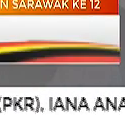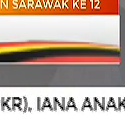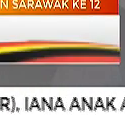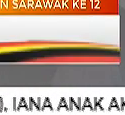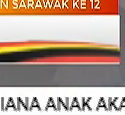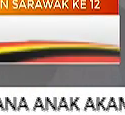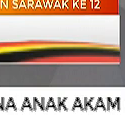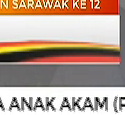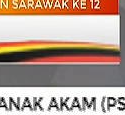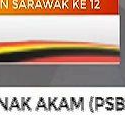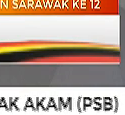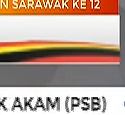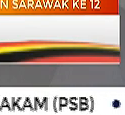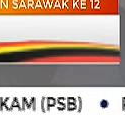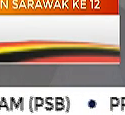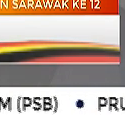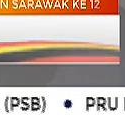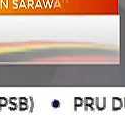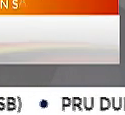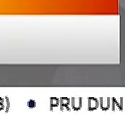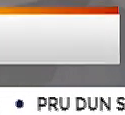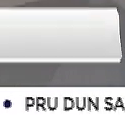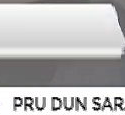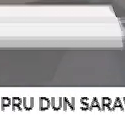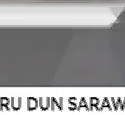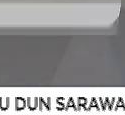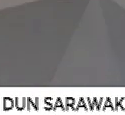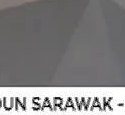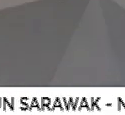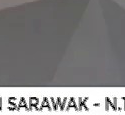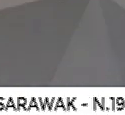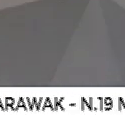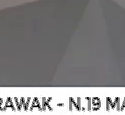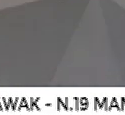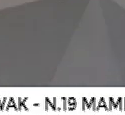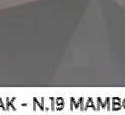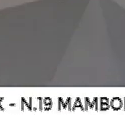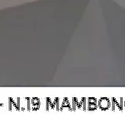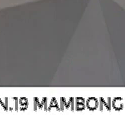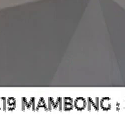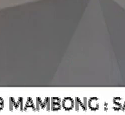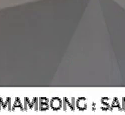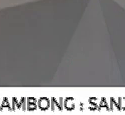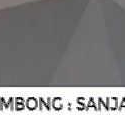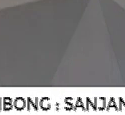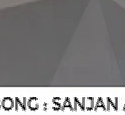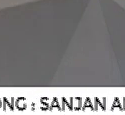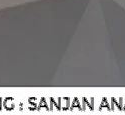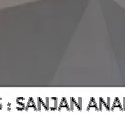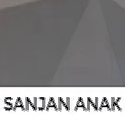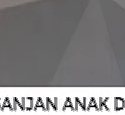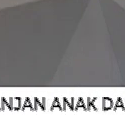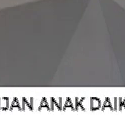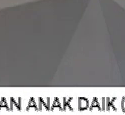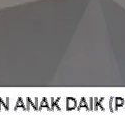diantara faktor utama yang mempengaruhi sentimen tunggu di tepian Raya umum dewan undangan negeri ke Serawak ke-12 Serawak Fadel kali ini